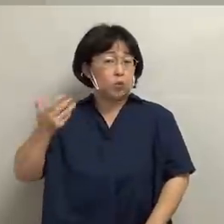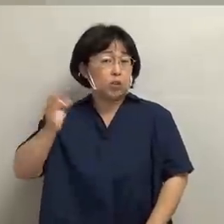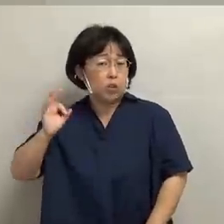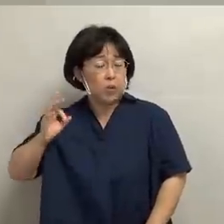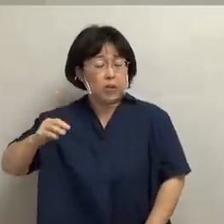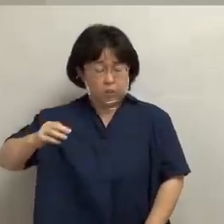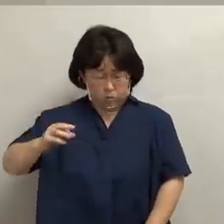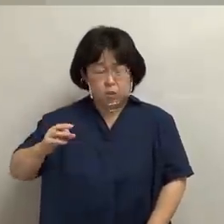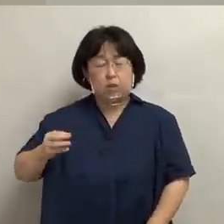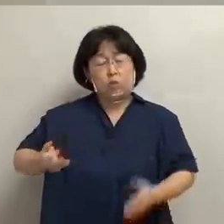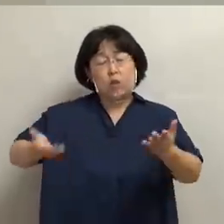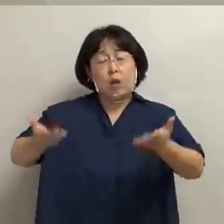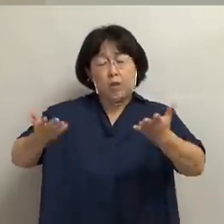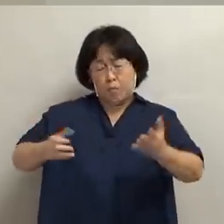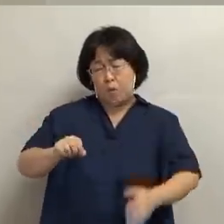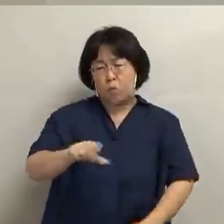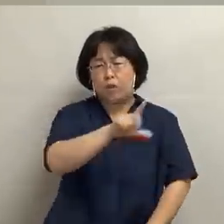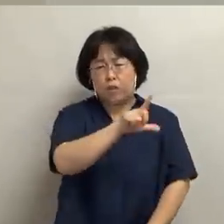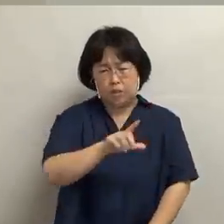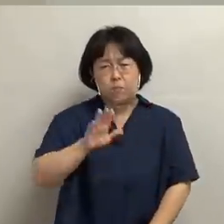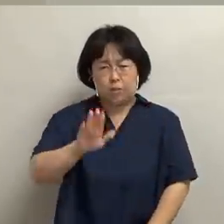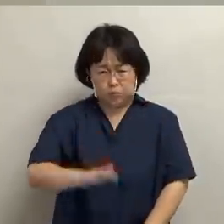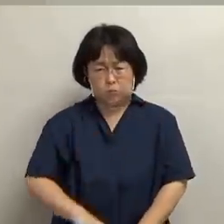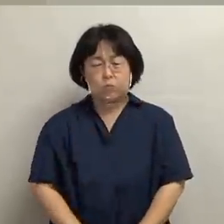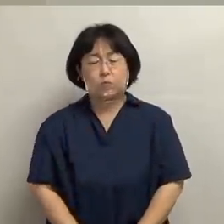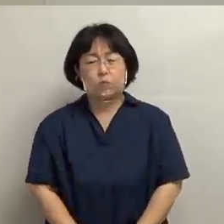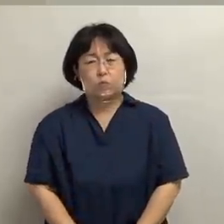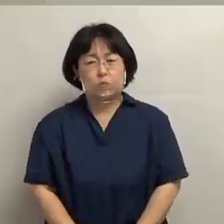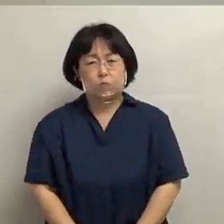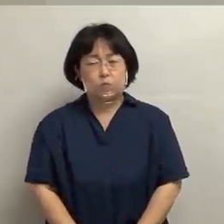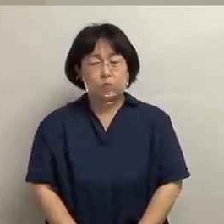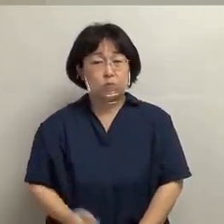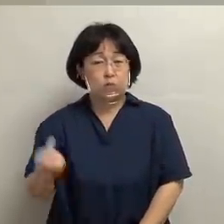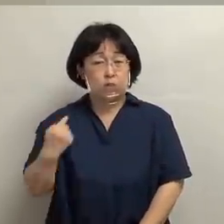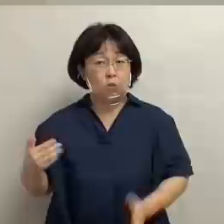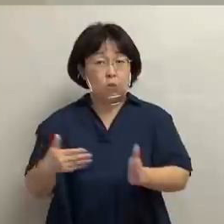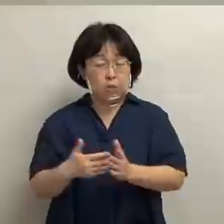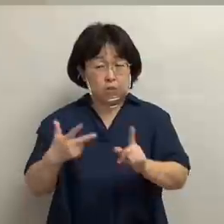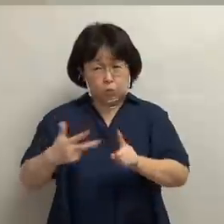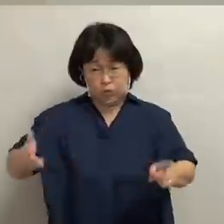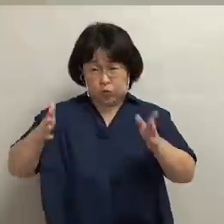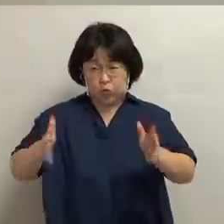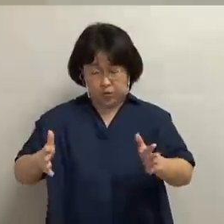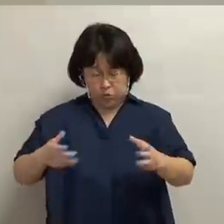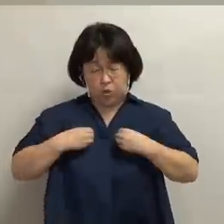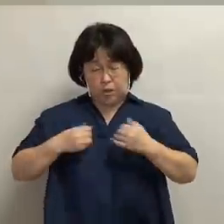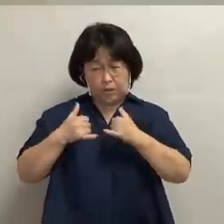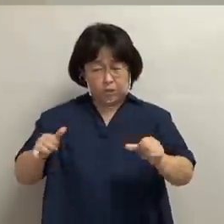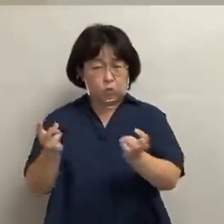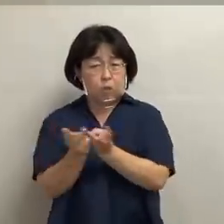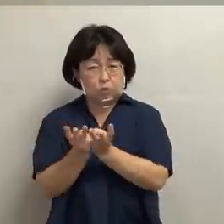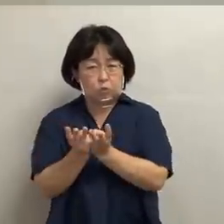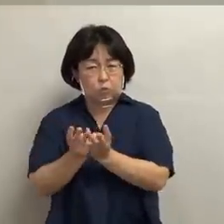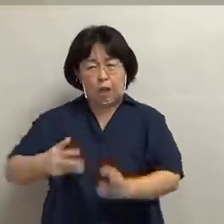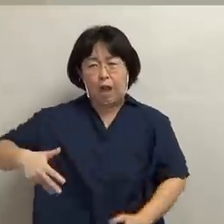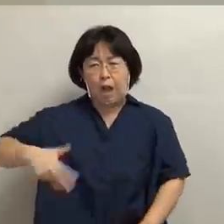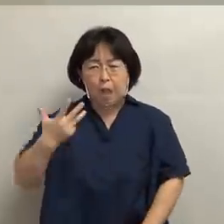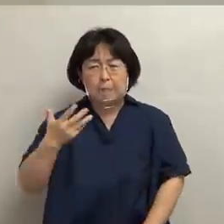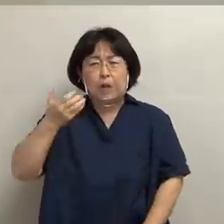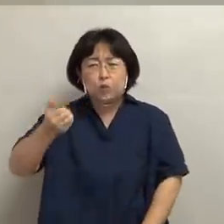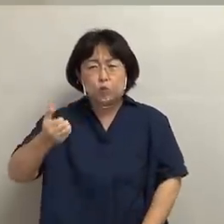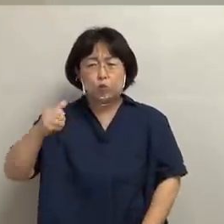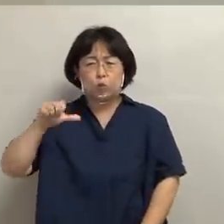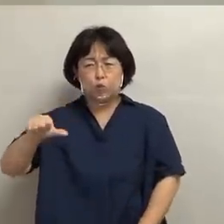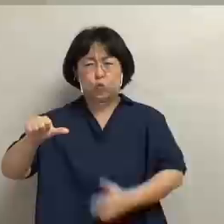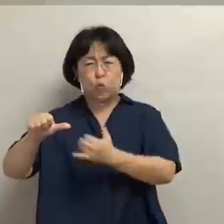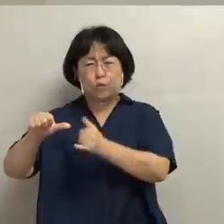と比べると増えているということが言えると思います昨日までの直近週間の新規完成者数はアップ195